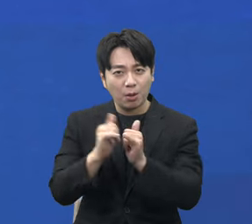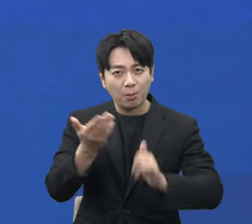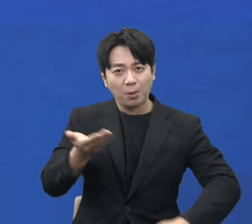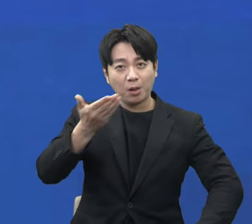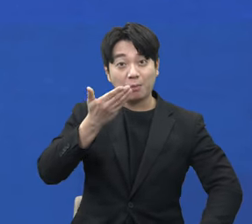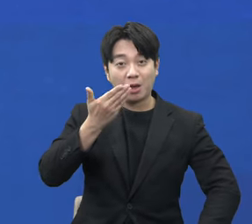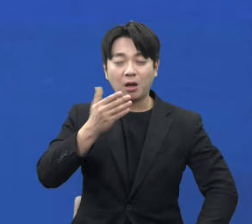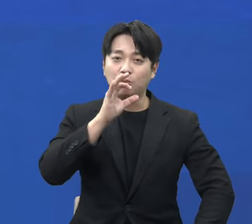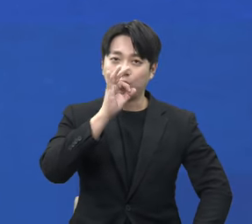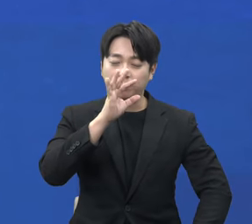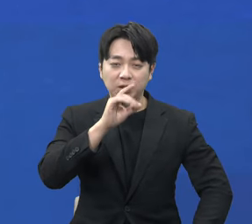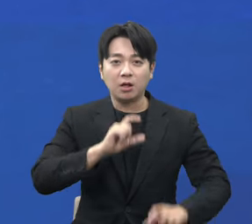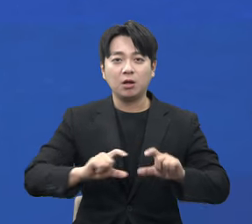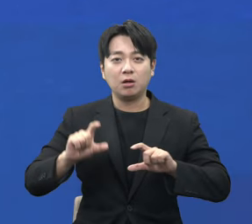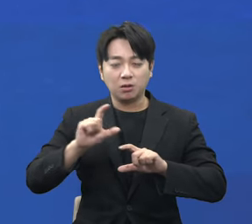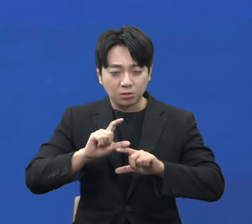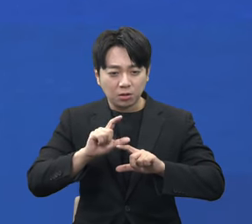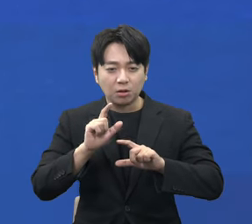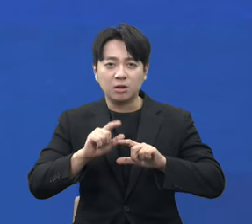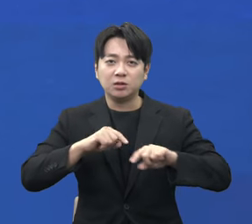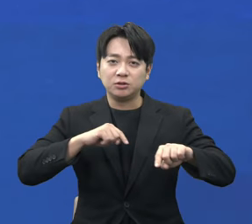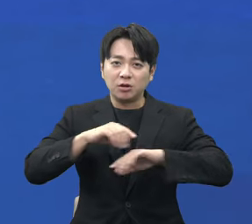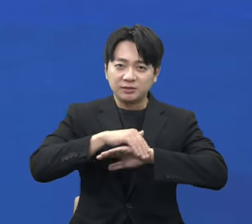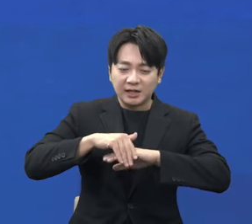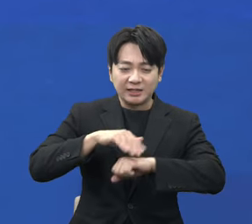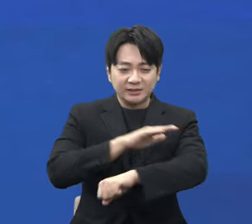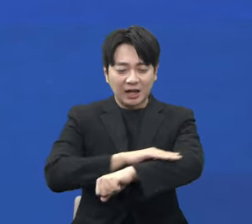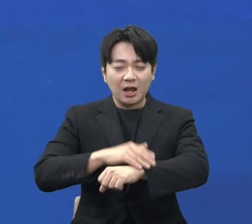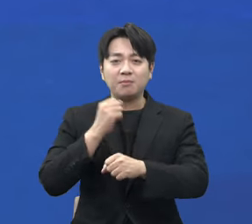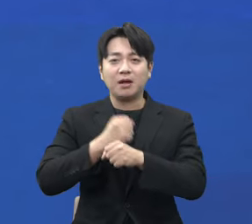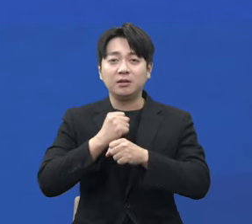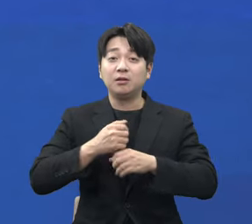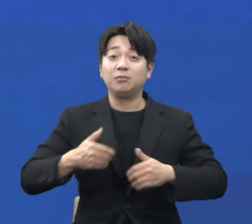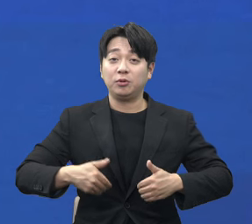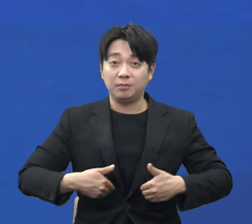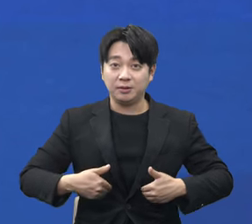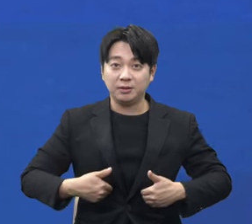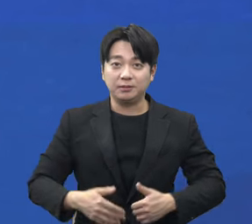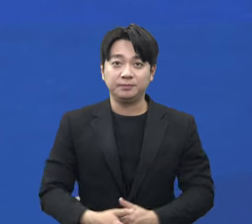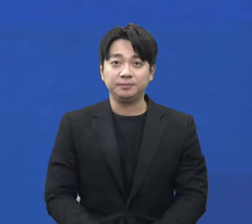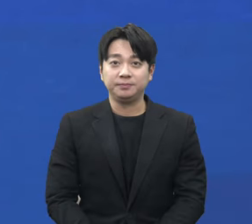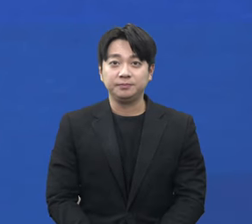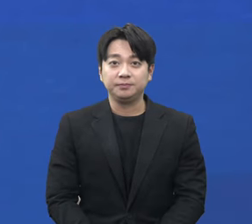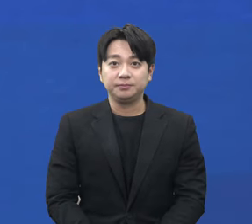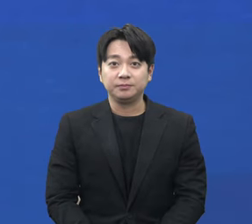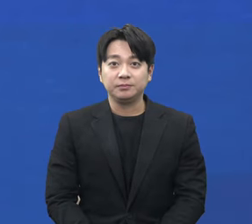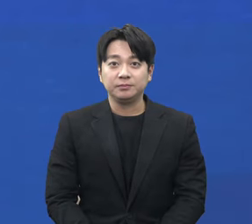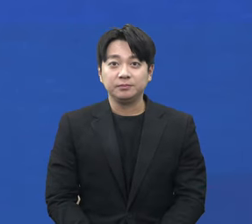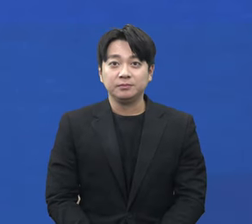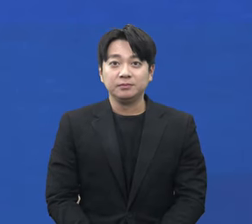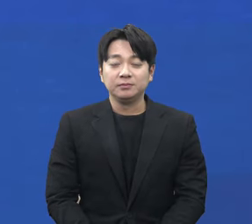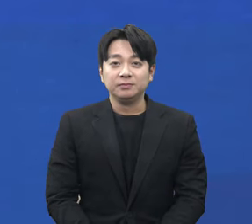대가가 돌아가게 시스템과 정책을 잘 살피겠습니다. 그리고 저에게